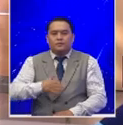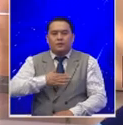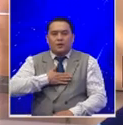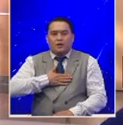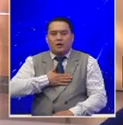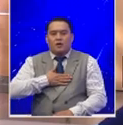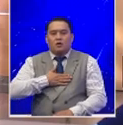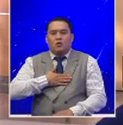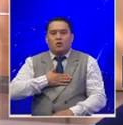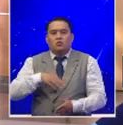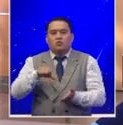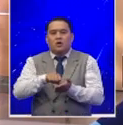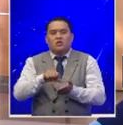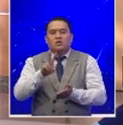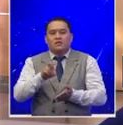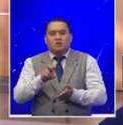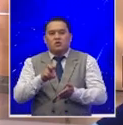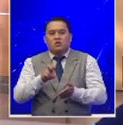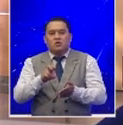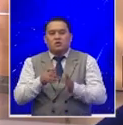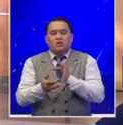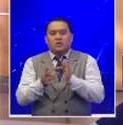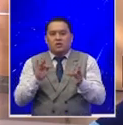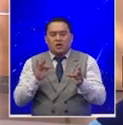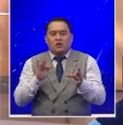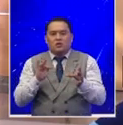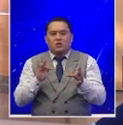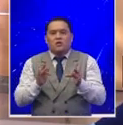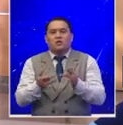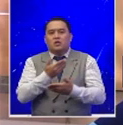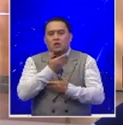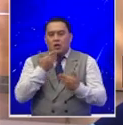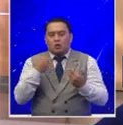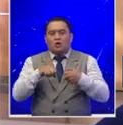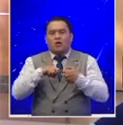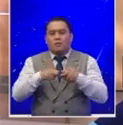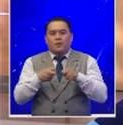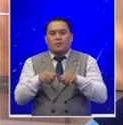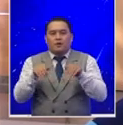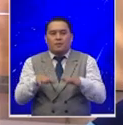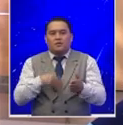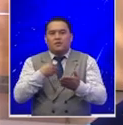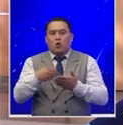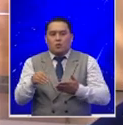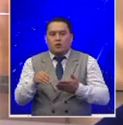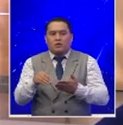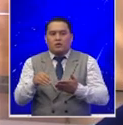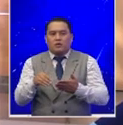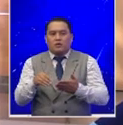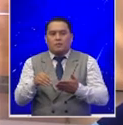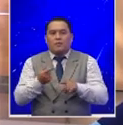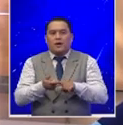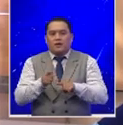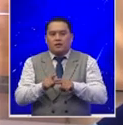39 тысяч учащихся, у них нет сейчас интернета, но для решения этой проблемы мы закупаем роутеры. На это